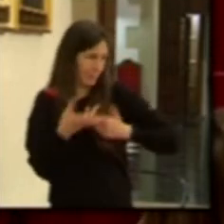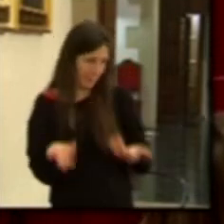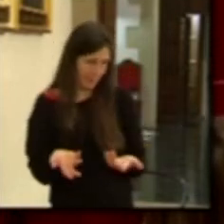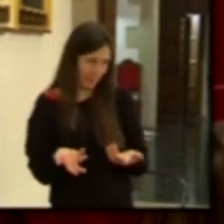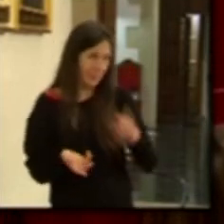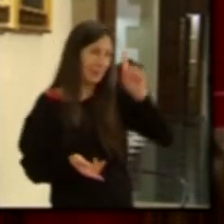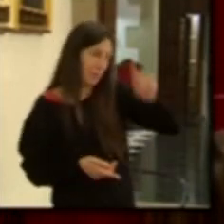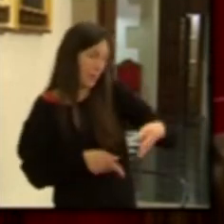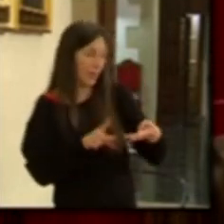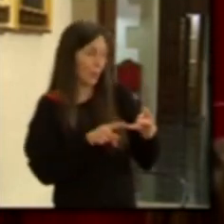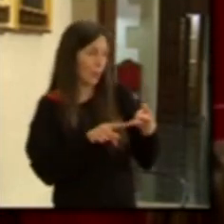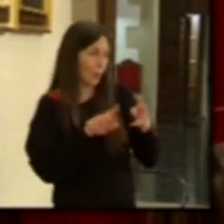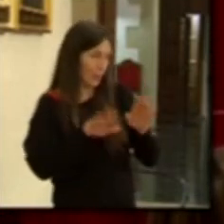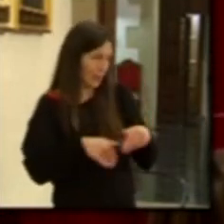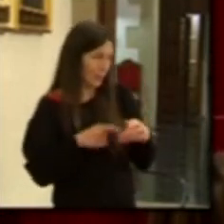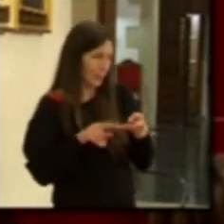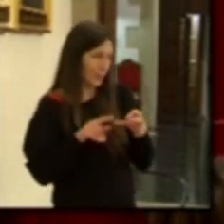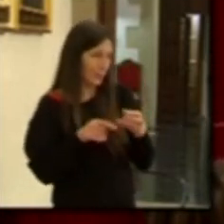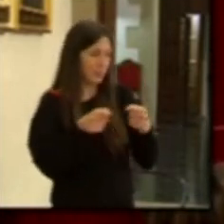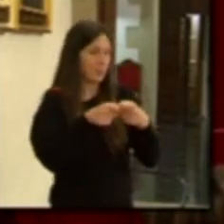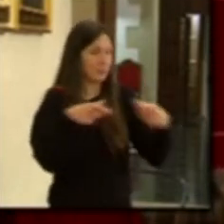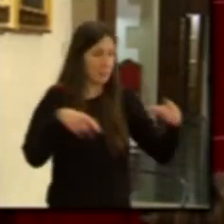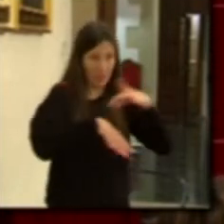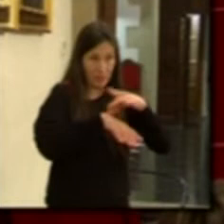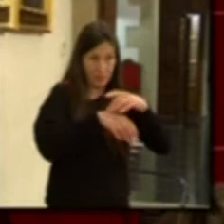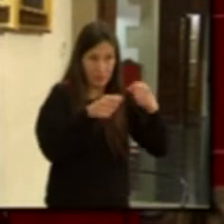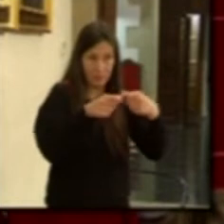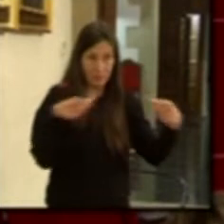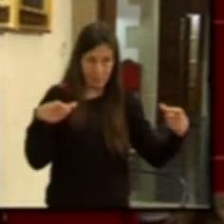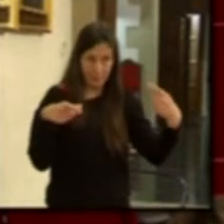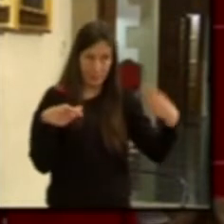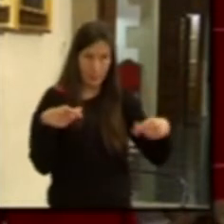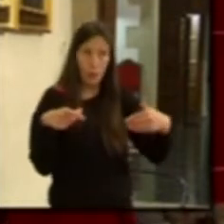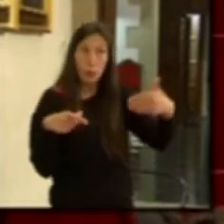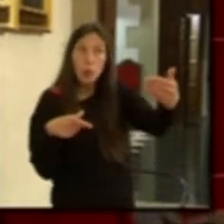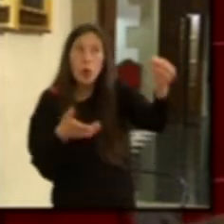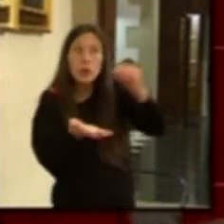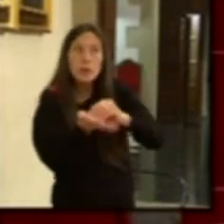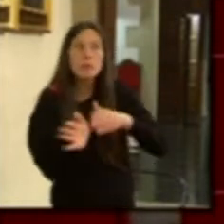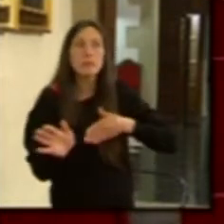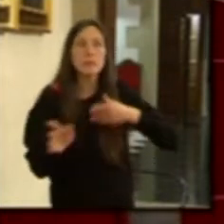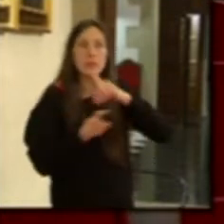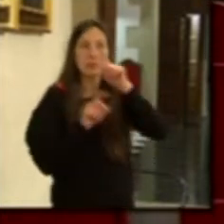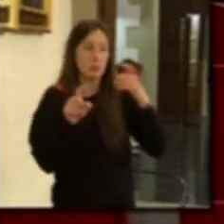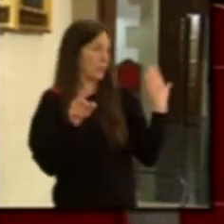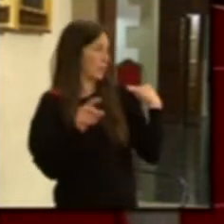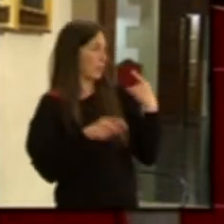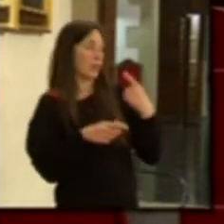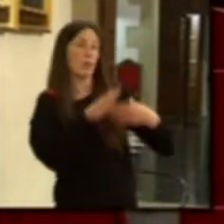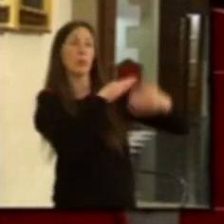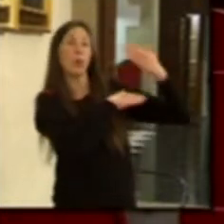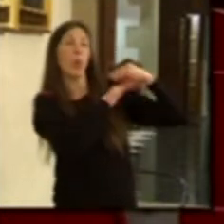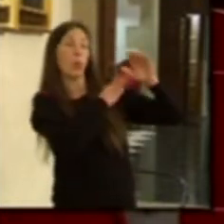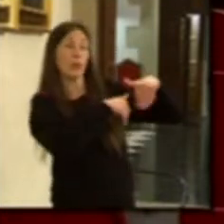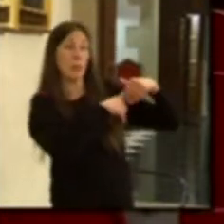important, hem parlat de pandèmies en plural. La pròxima potser no tardarà 100 anys a arribar. I seria bo